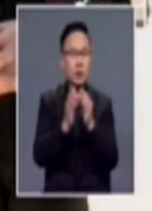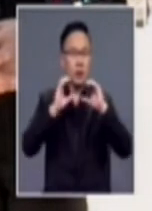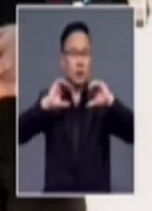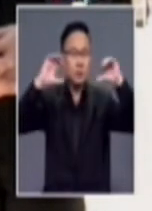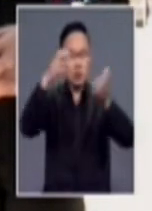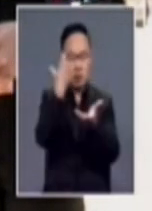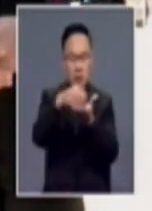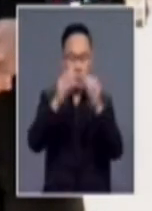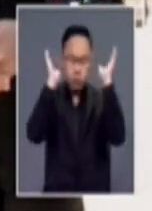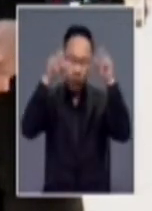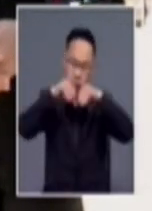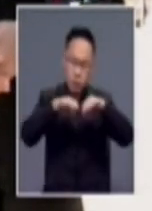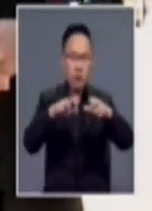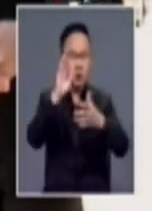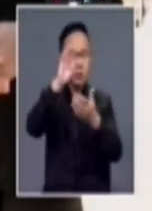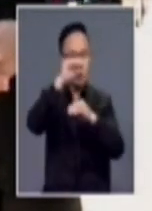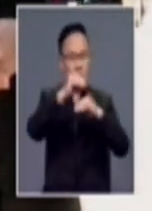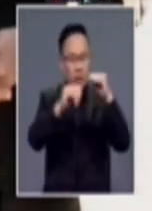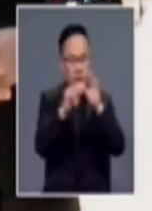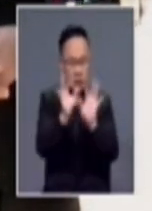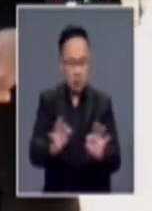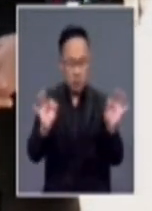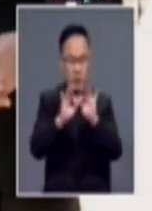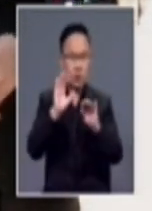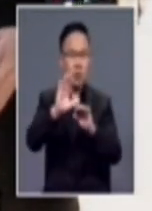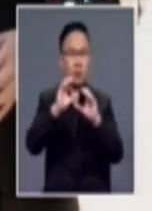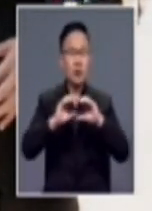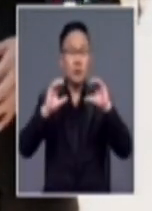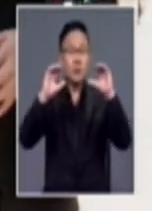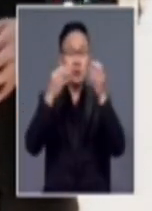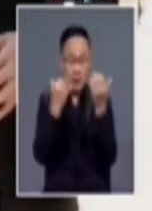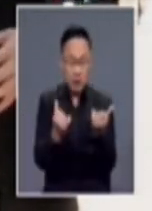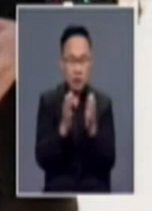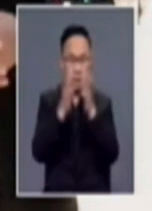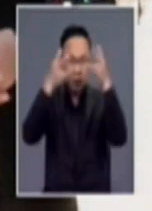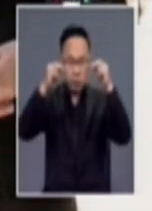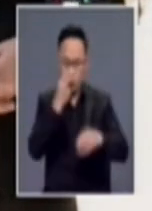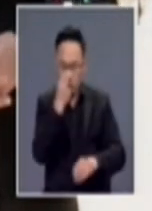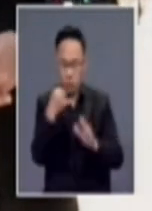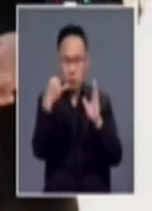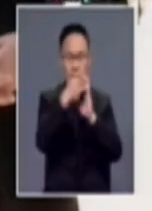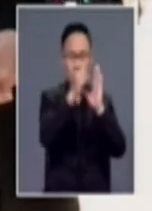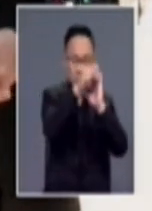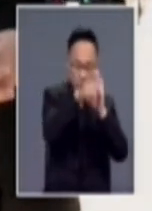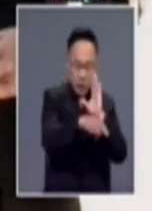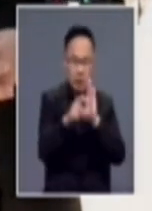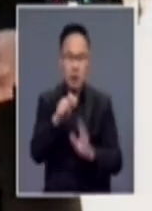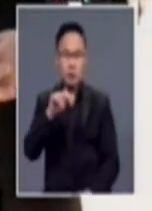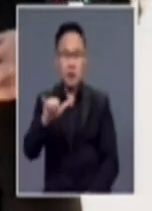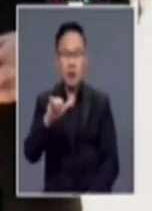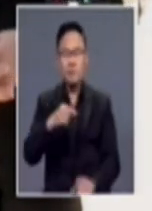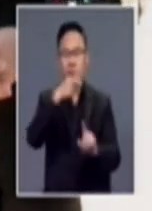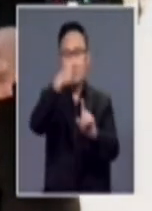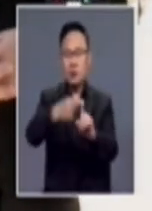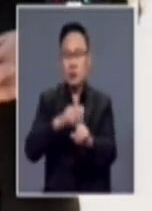โดยในครั้งนี้นะคะนายกรัฐมนตรีจะลงพื้นที่ใน2จังหวัดค่ะก็คือสุพรรณบุรีและพระนครศรีอยุธยาค่ะในวันที่18